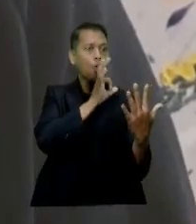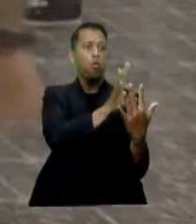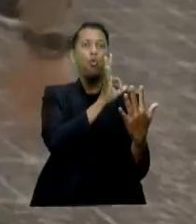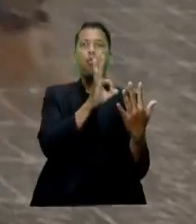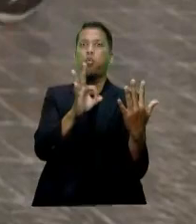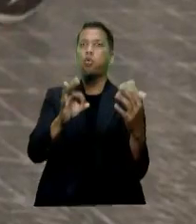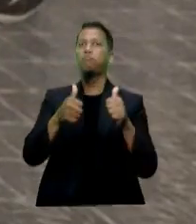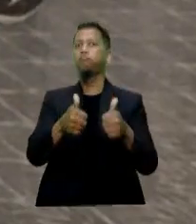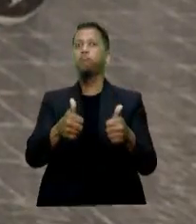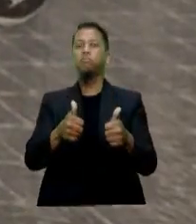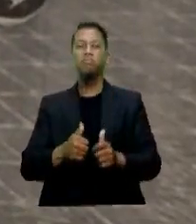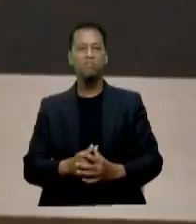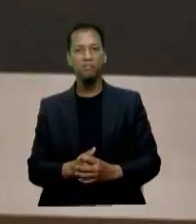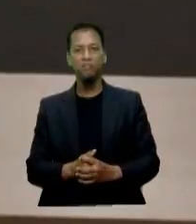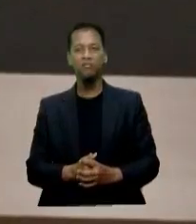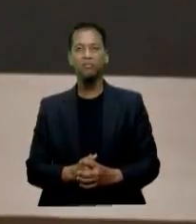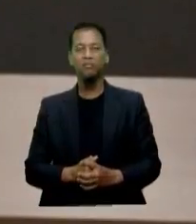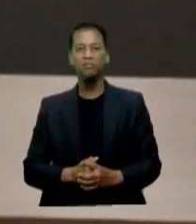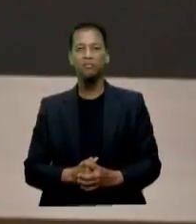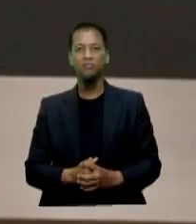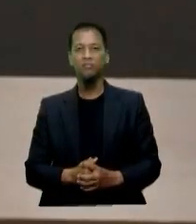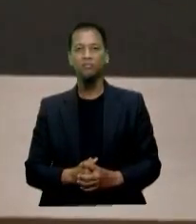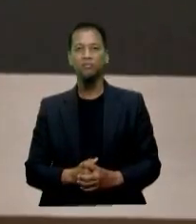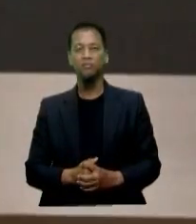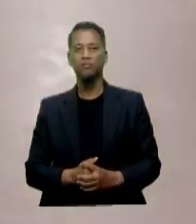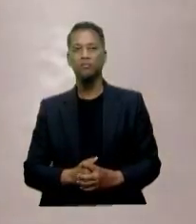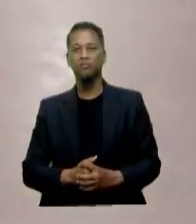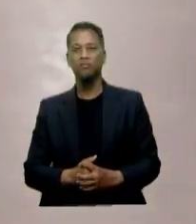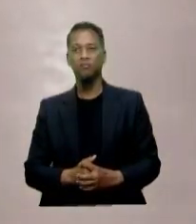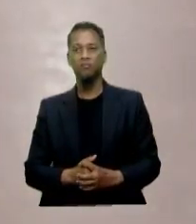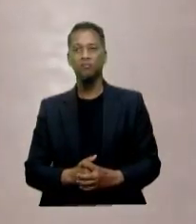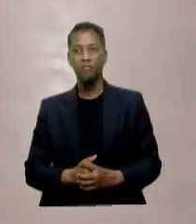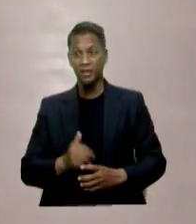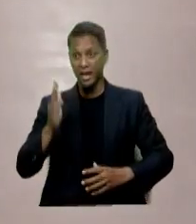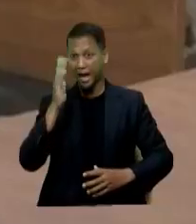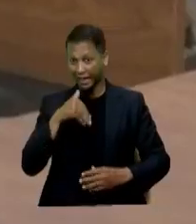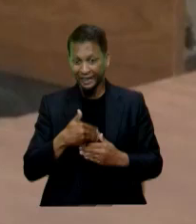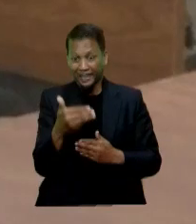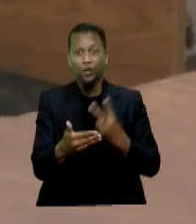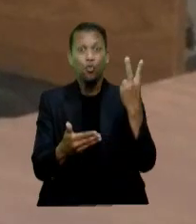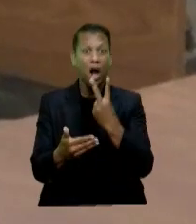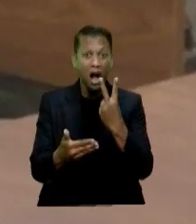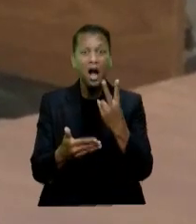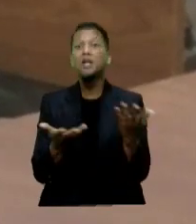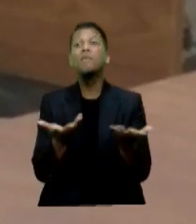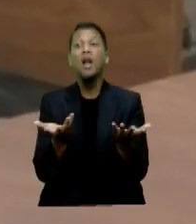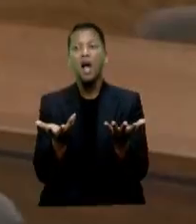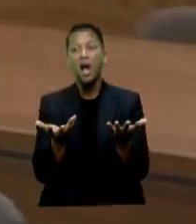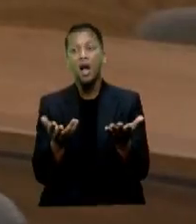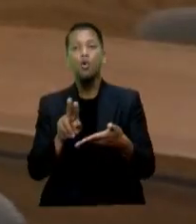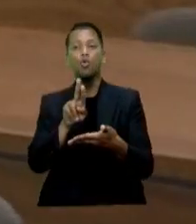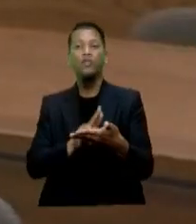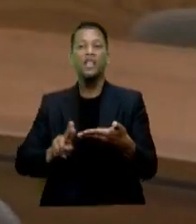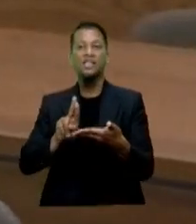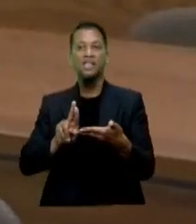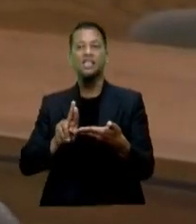pengetahuan. Sementara di hari kedua, peserta audisi Miss Indonesia berasal dari perwakilan sejumlah kampus perguruan tinggi